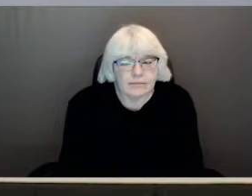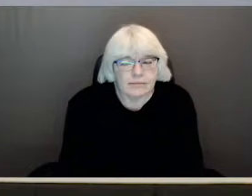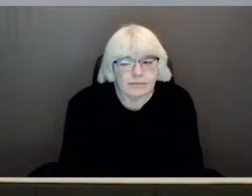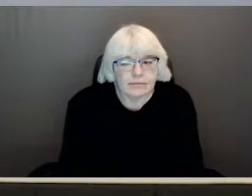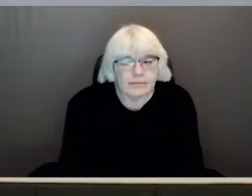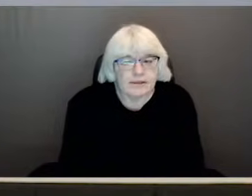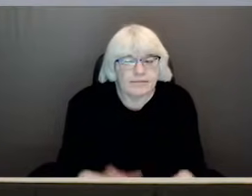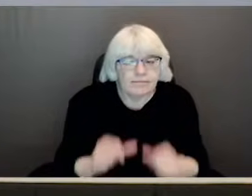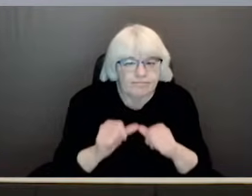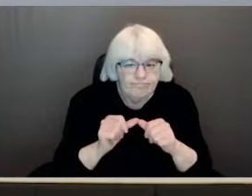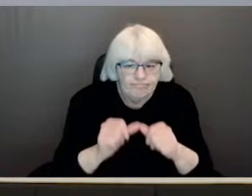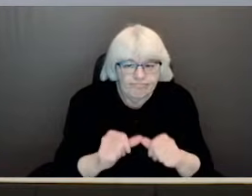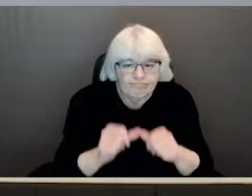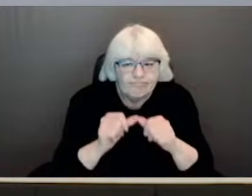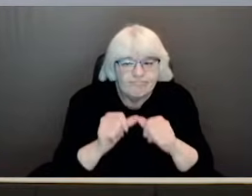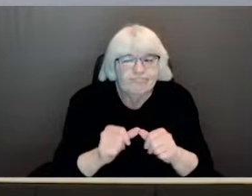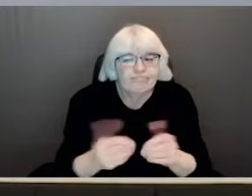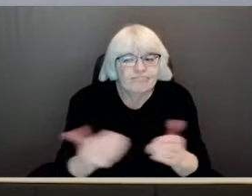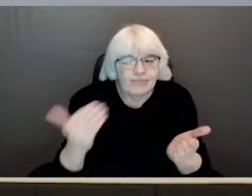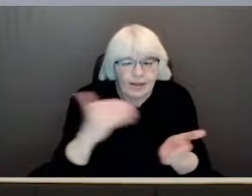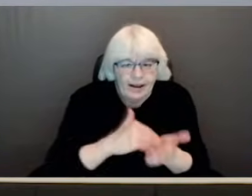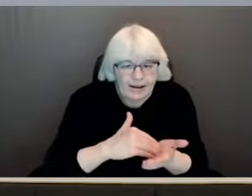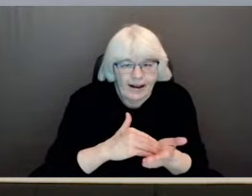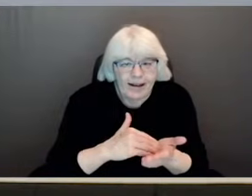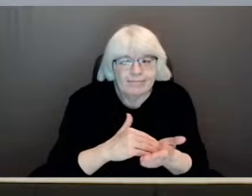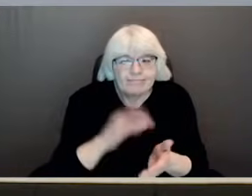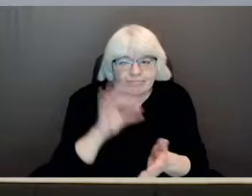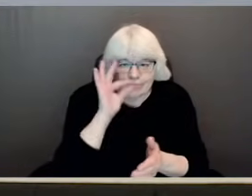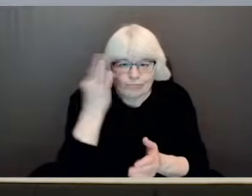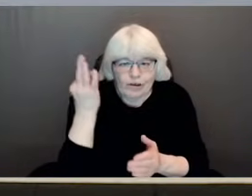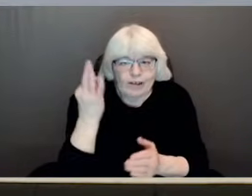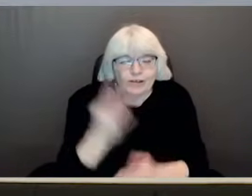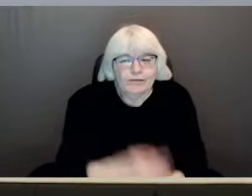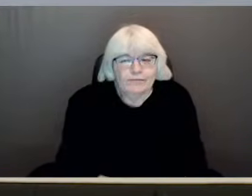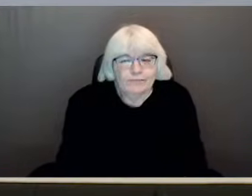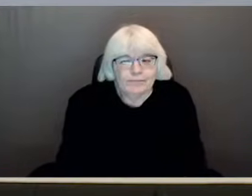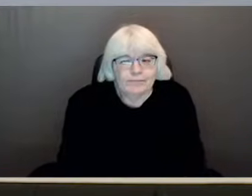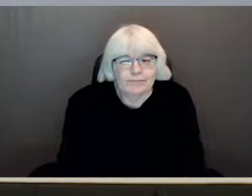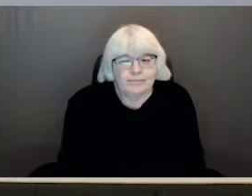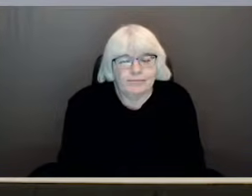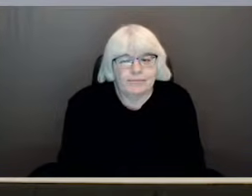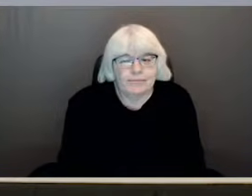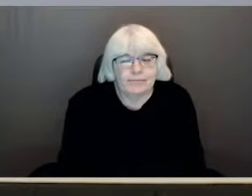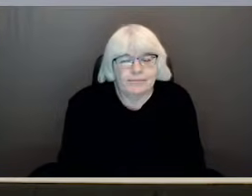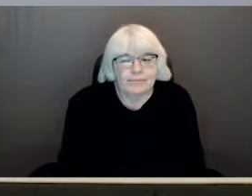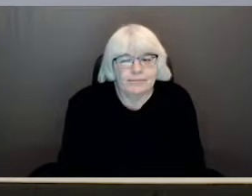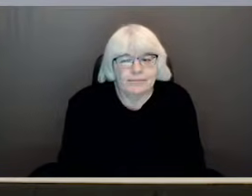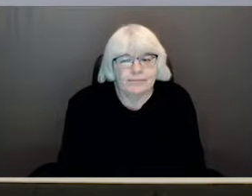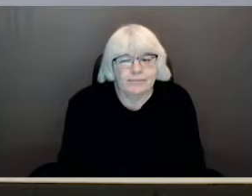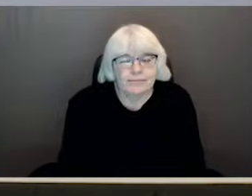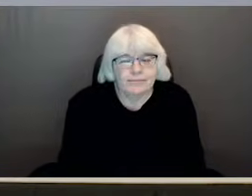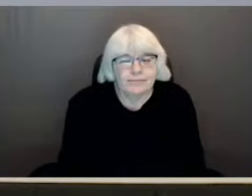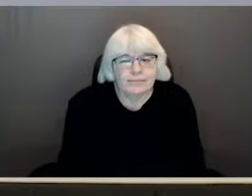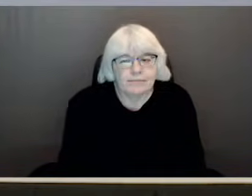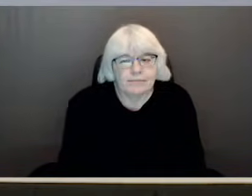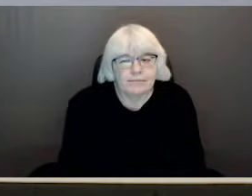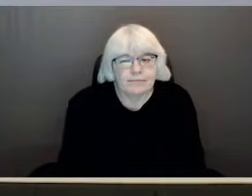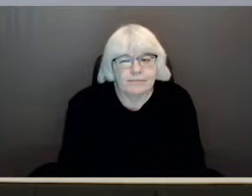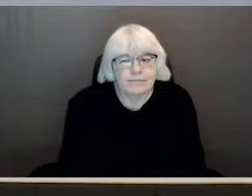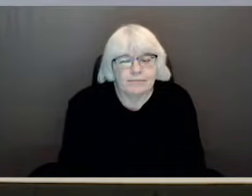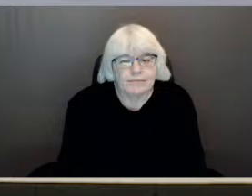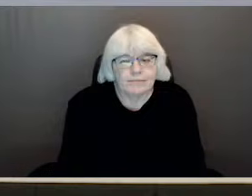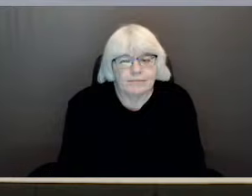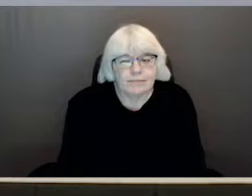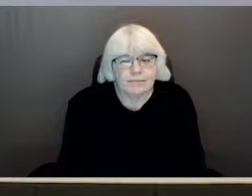y a de moins en moins de restrictions. Est-ce que, concernant ces restrictions, est-ce que vous voyez dans les prochaines semaines ou prochains